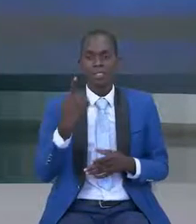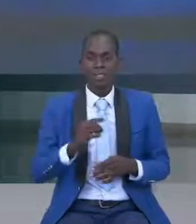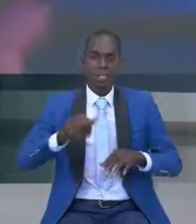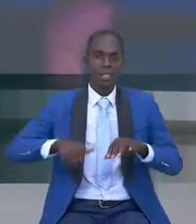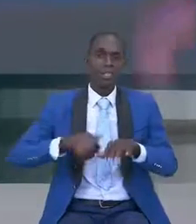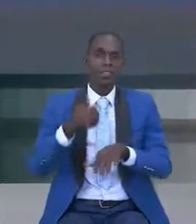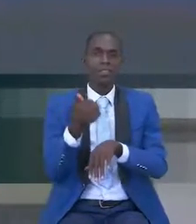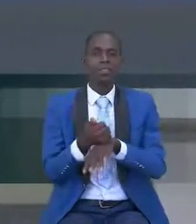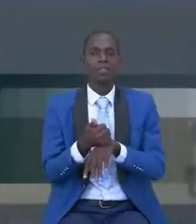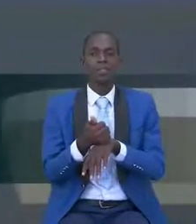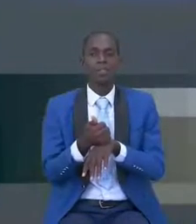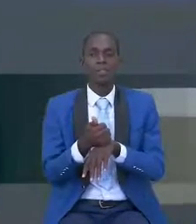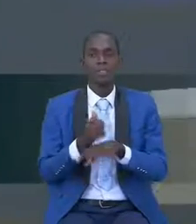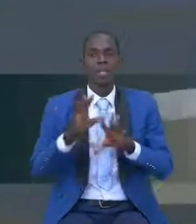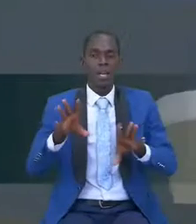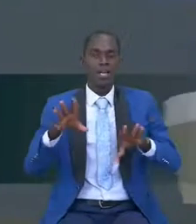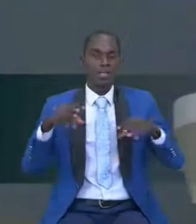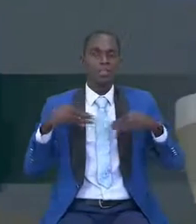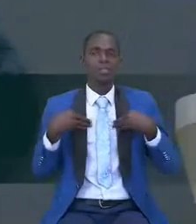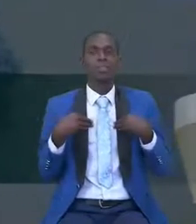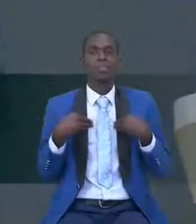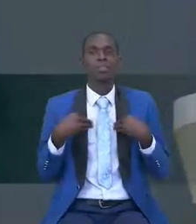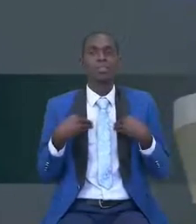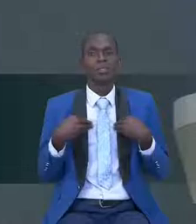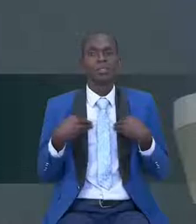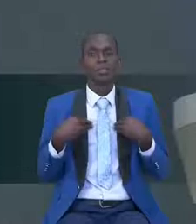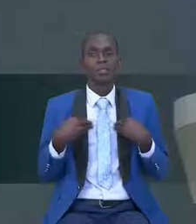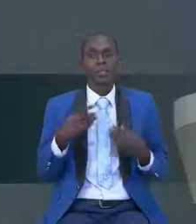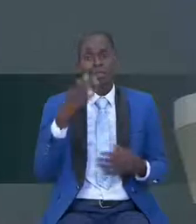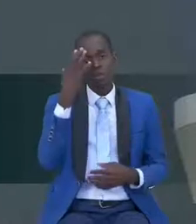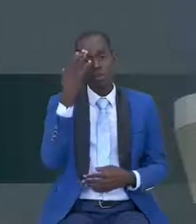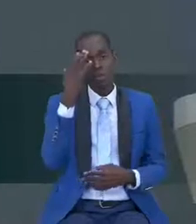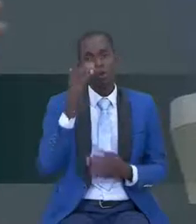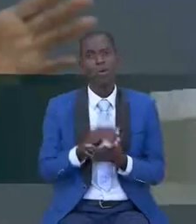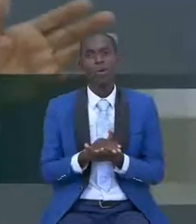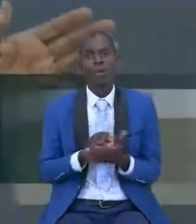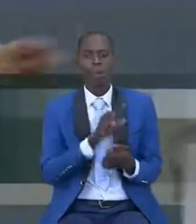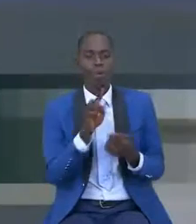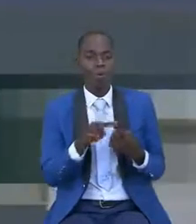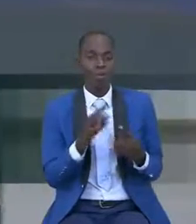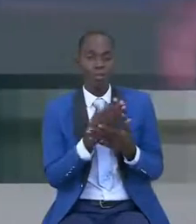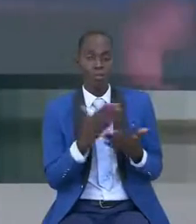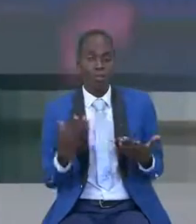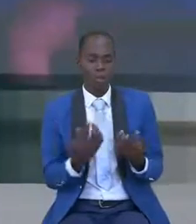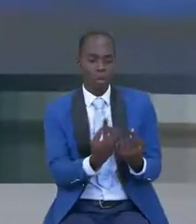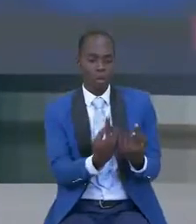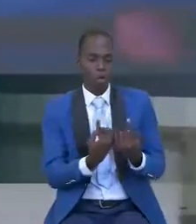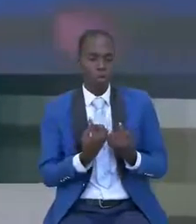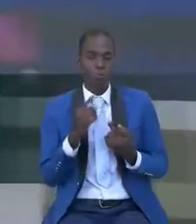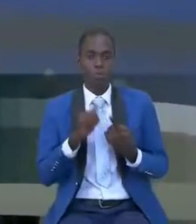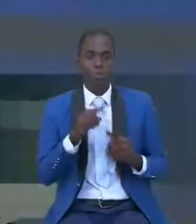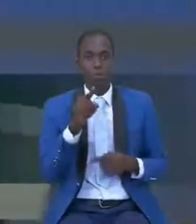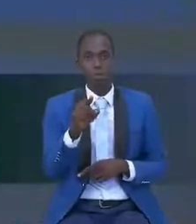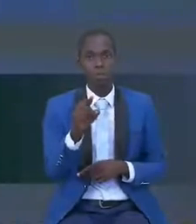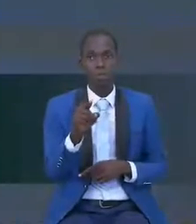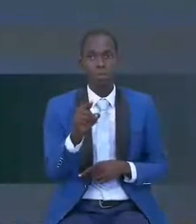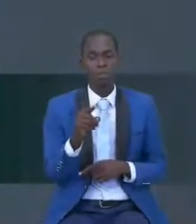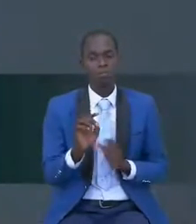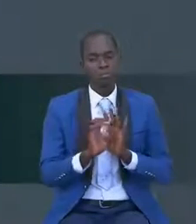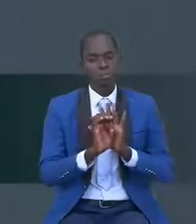L'acceptation affirmée. Vous savez, quand quelque chose te parvient, disons